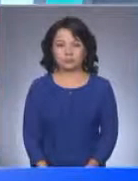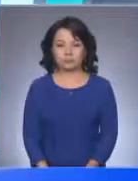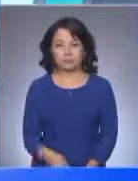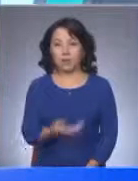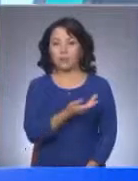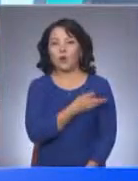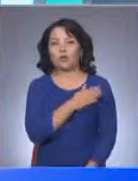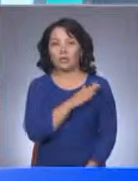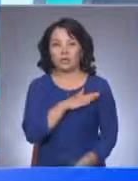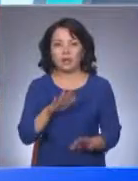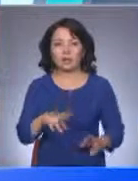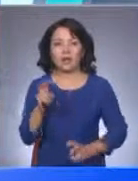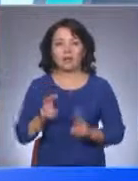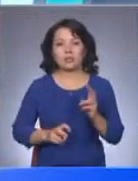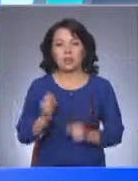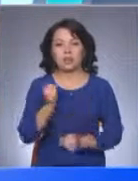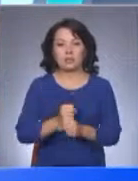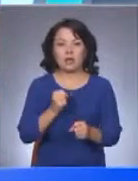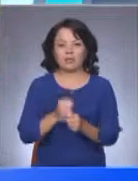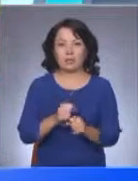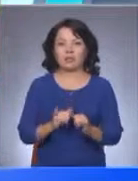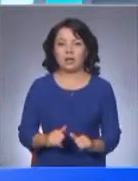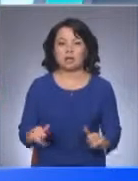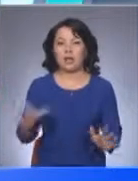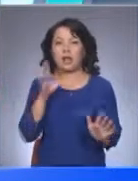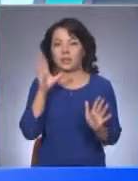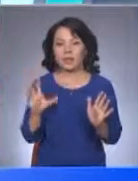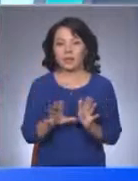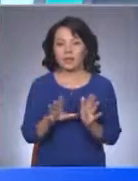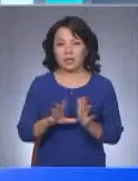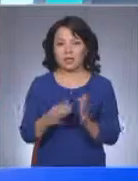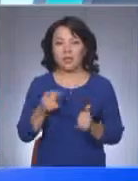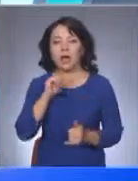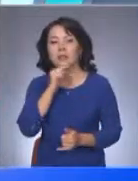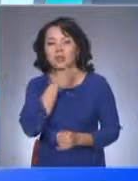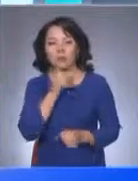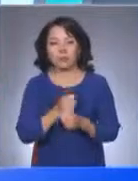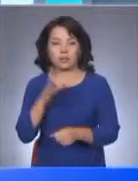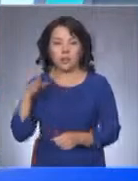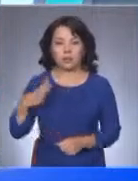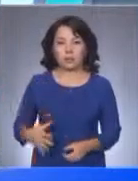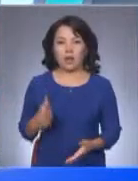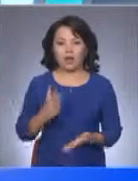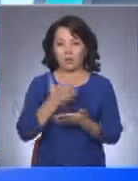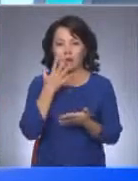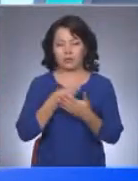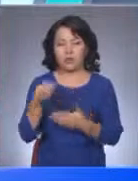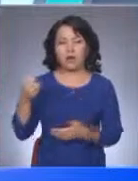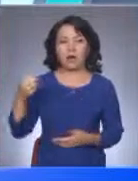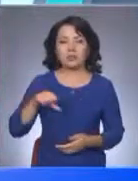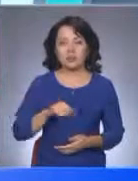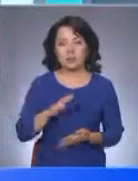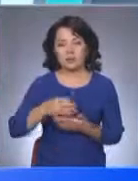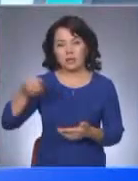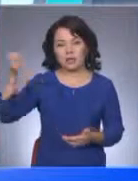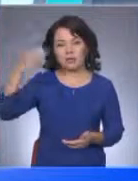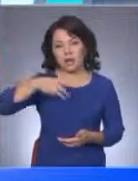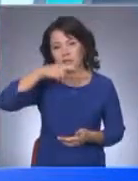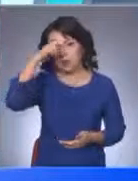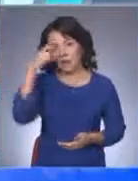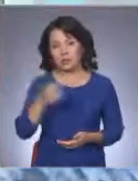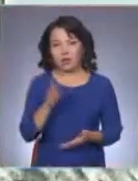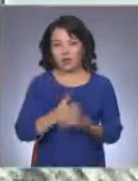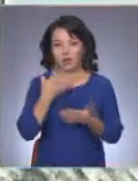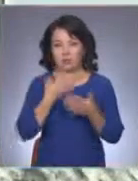Ал Польшада өндіріс және өнеркәсіп ұшақтары электр энергиясын үнемдеуге мәжбүр болған аптап ыстық түрткі болып отыр.